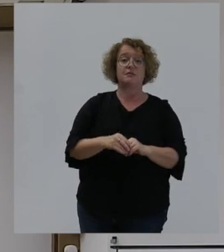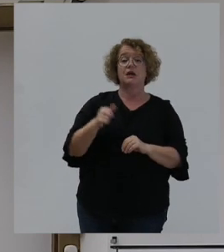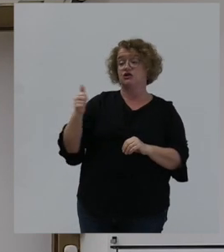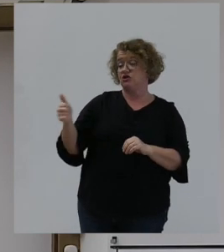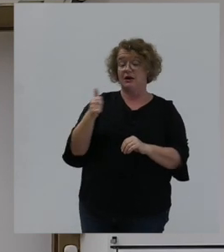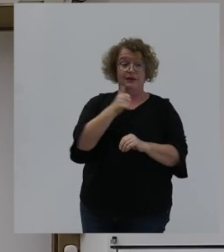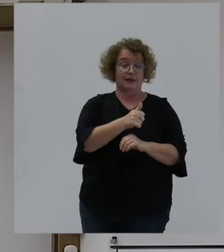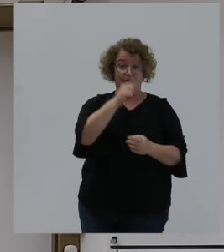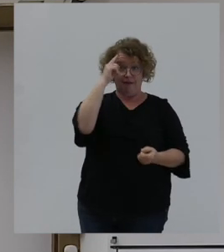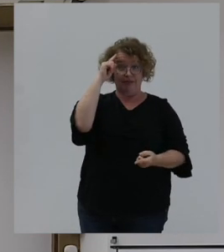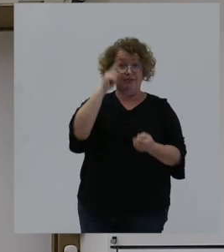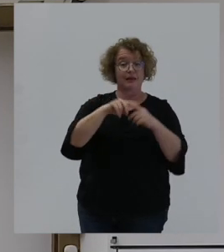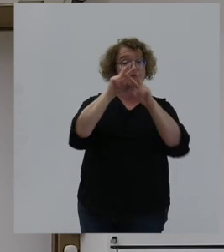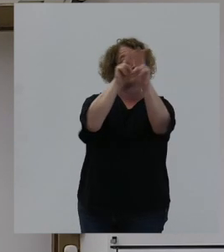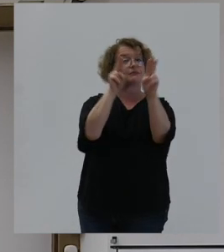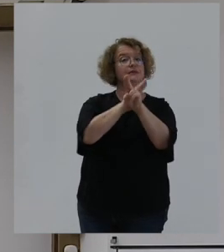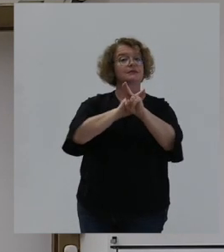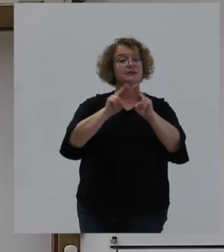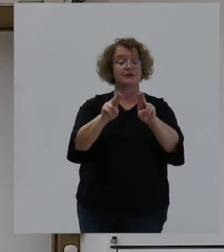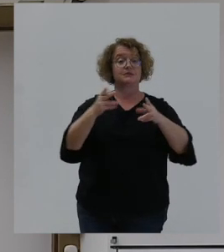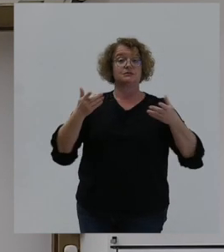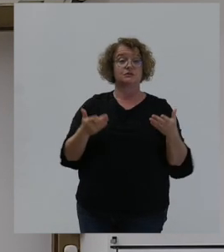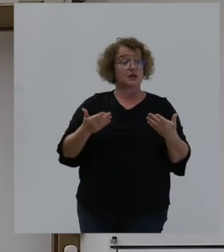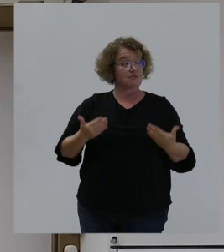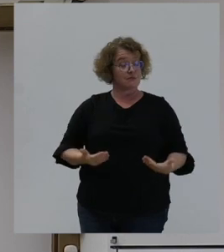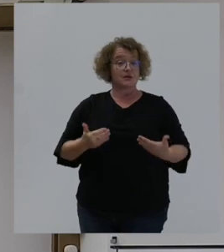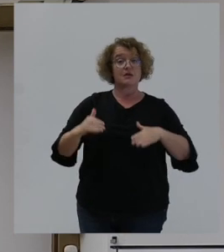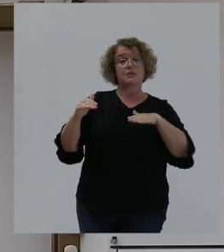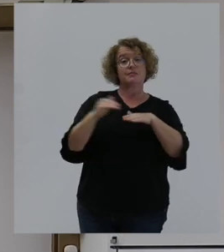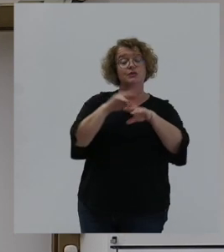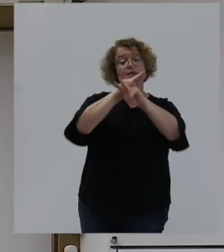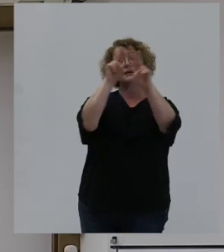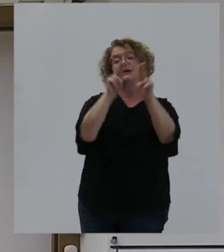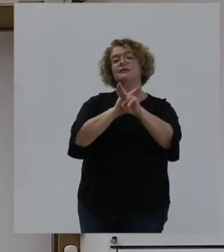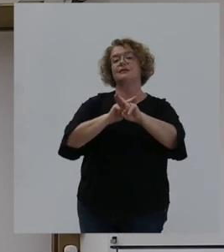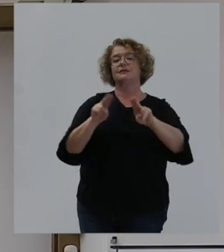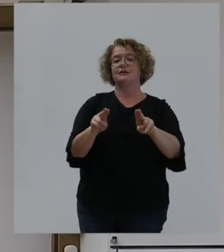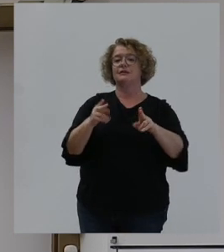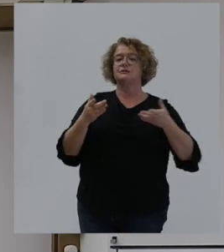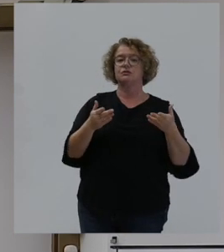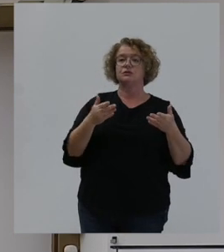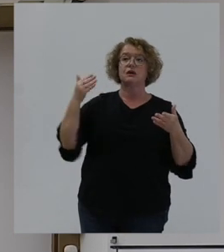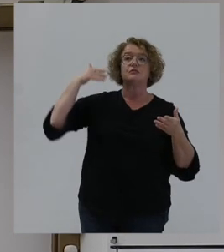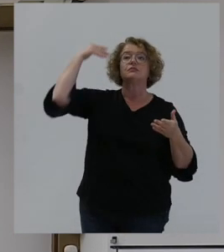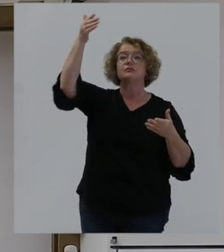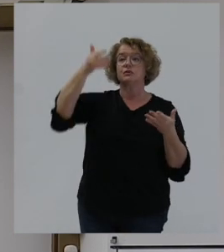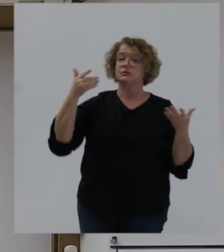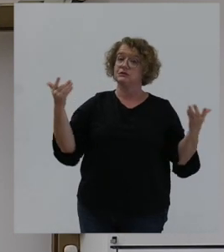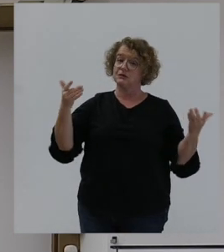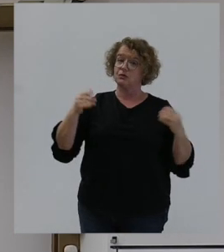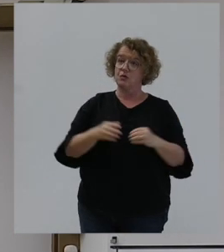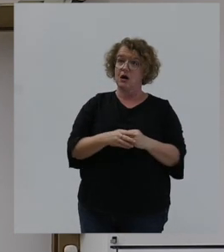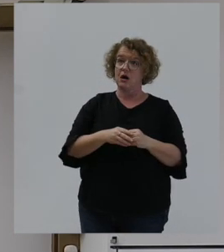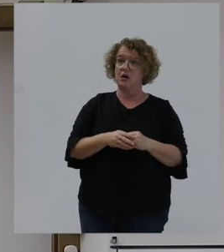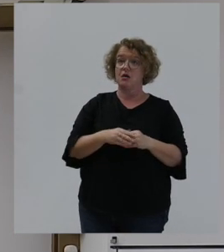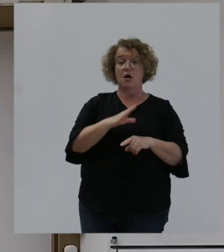l'international. C'est aujourd'hui quoi la politique internationale de l'avenir? C'est faire moins mais